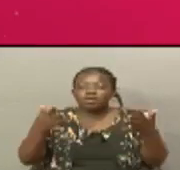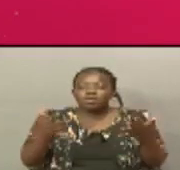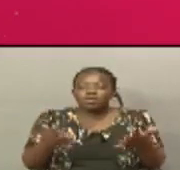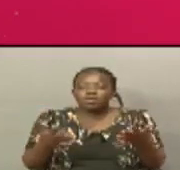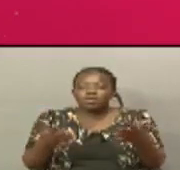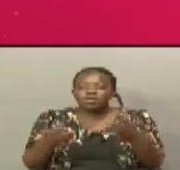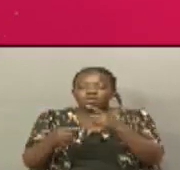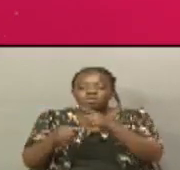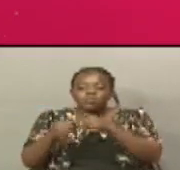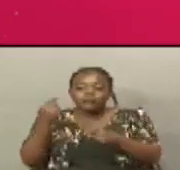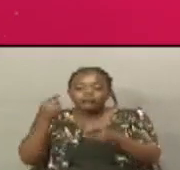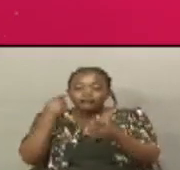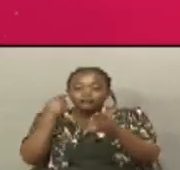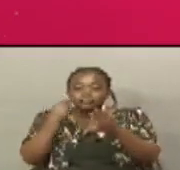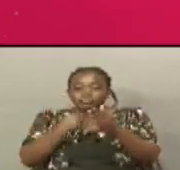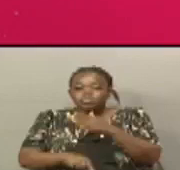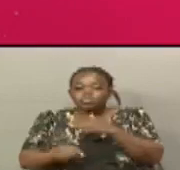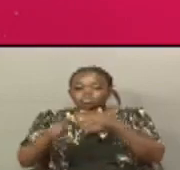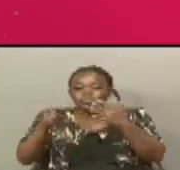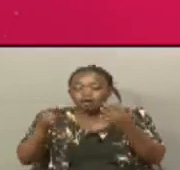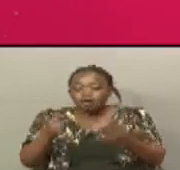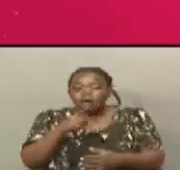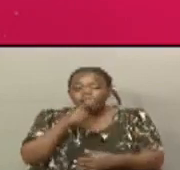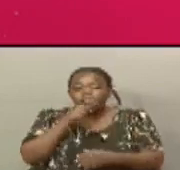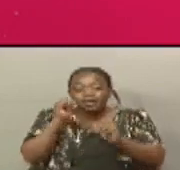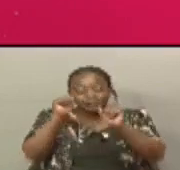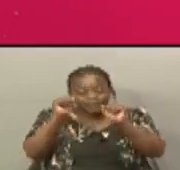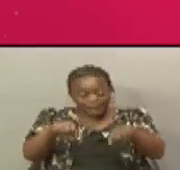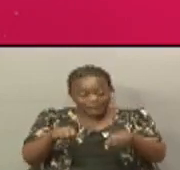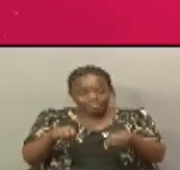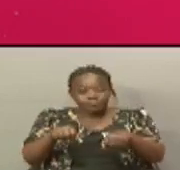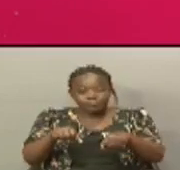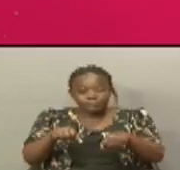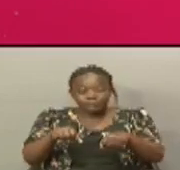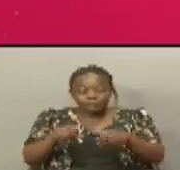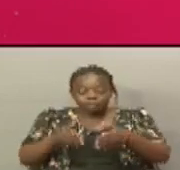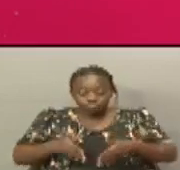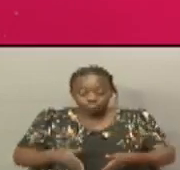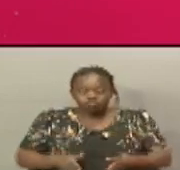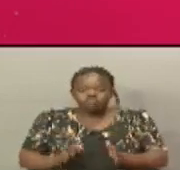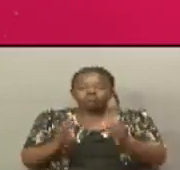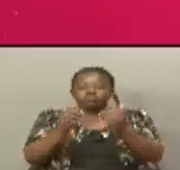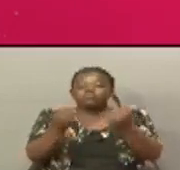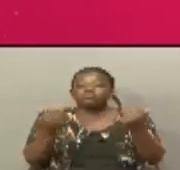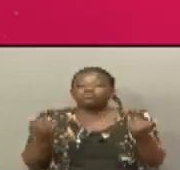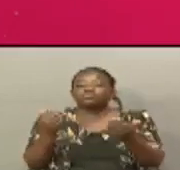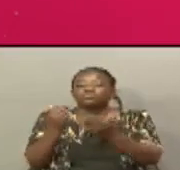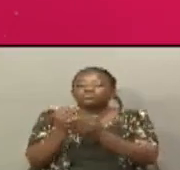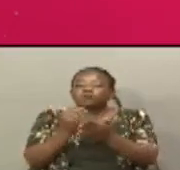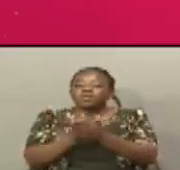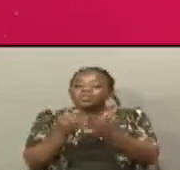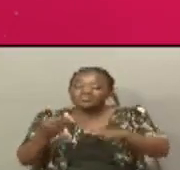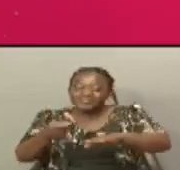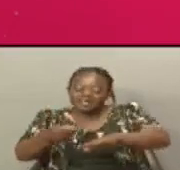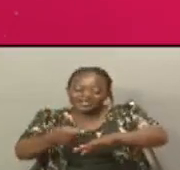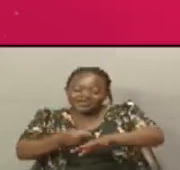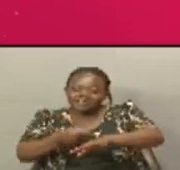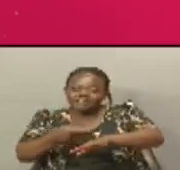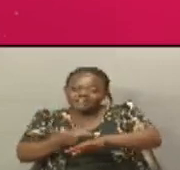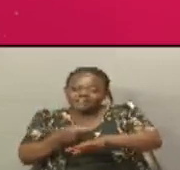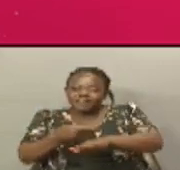bwasaliddwamu. Bano bategeezezza nti omukulu ono akyalina obusobozi obuzaala abaana kubanga omusuwa